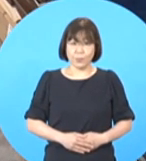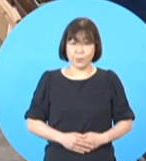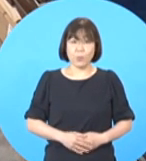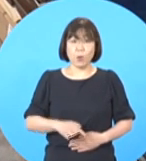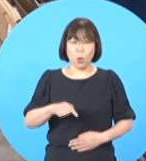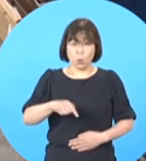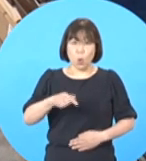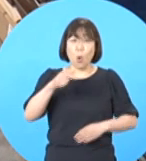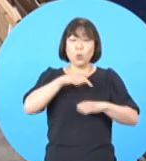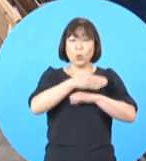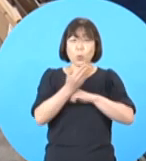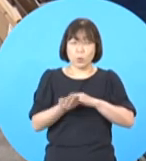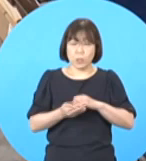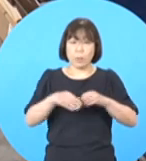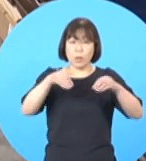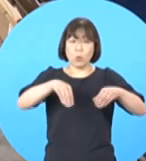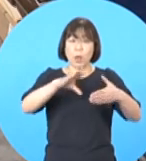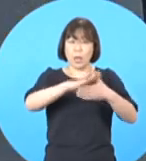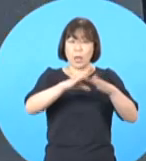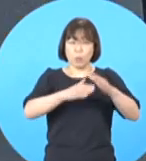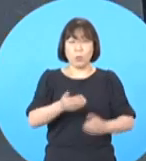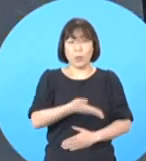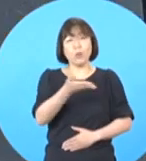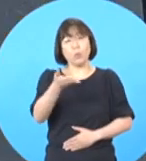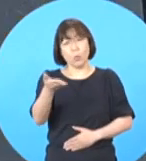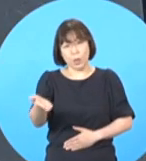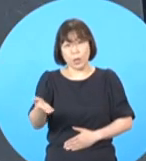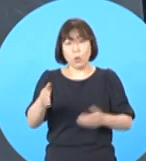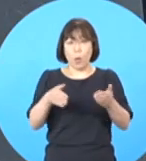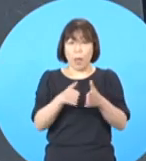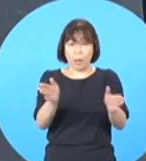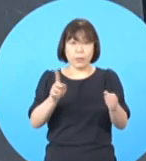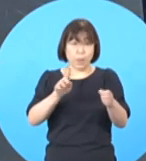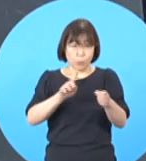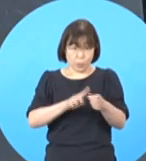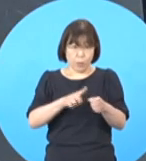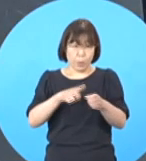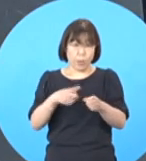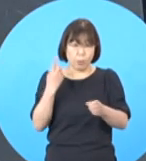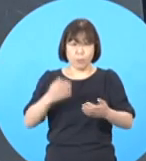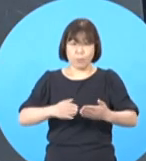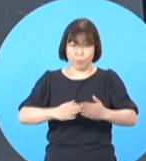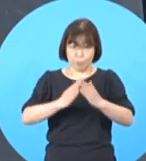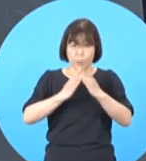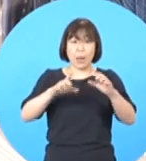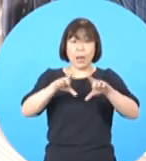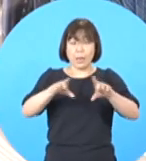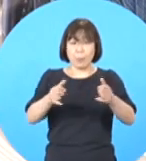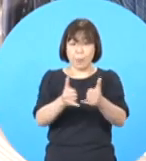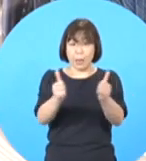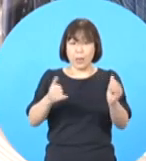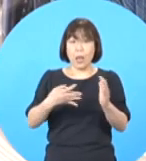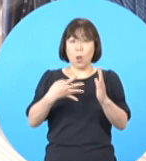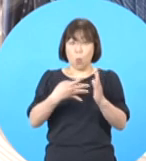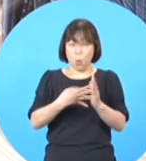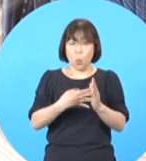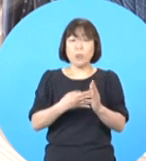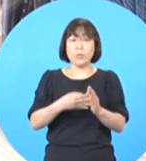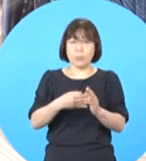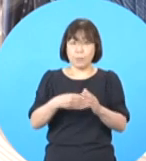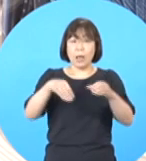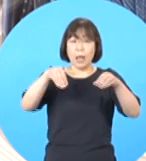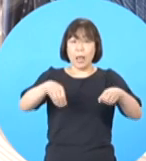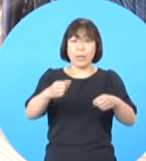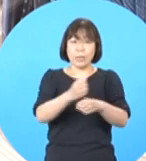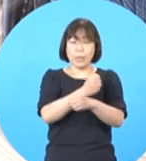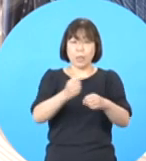この徳島の藍文化の継承と発展のため去年設立されたのが一般社団法人藍産業振興協